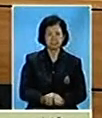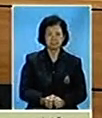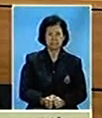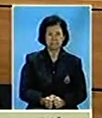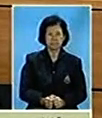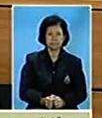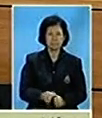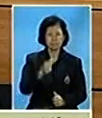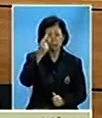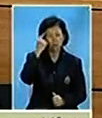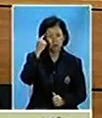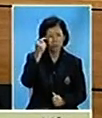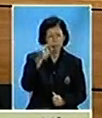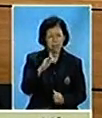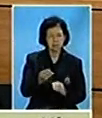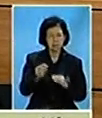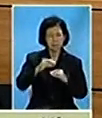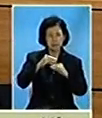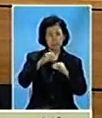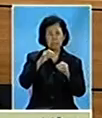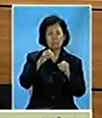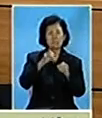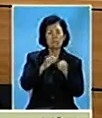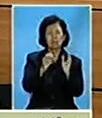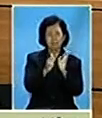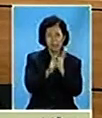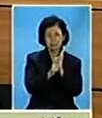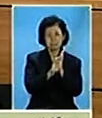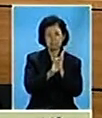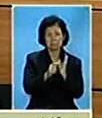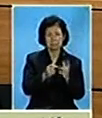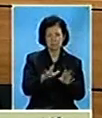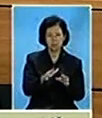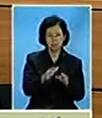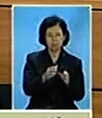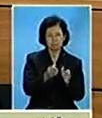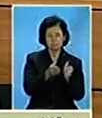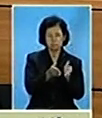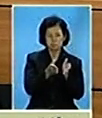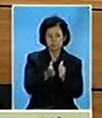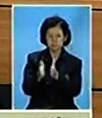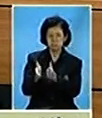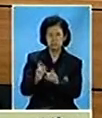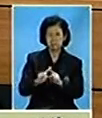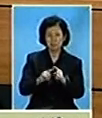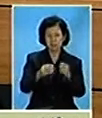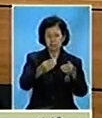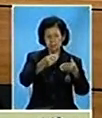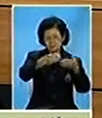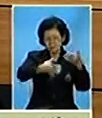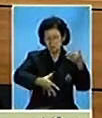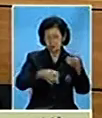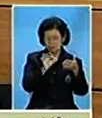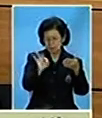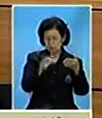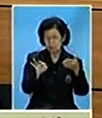ถ้ารู้อยู่แล้วว่ามันเป็นการเพิ่มหลักการเข้าไปตรงนั้นเนี่ยนะครับหลายๆส่วนในเนื้อหานะครับก็พยายามเขีย